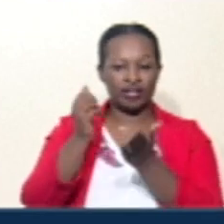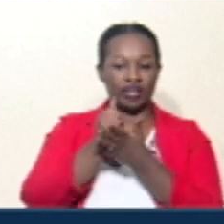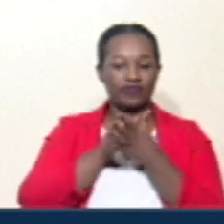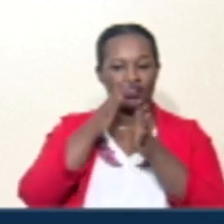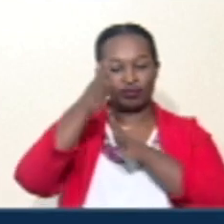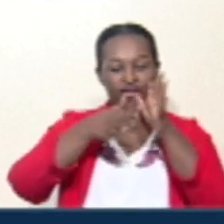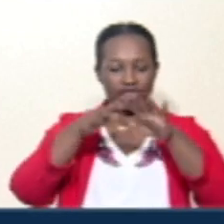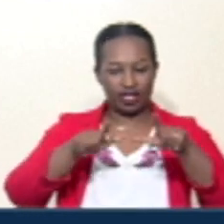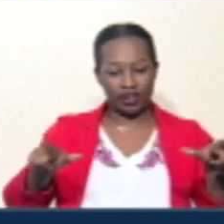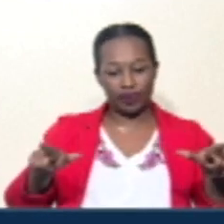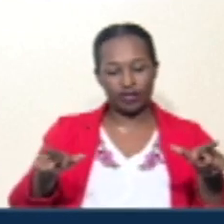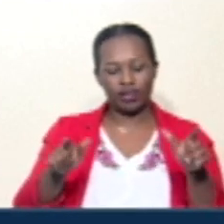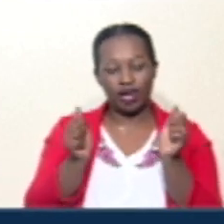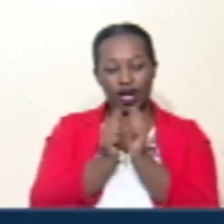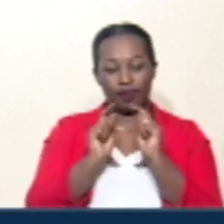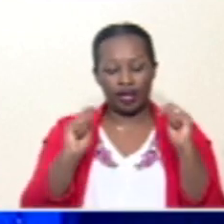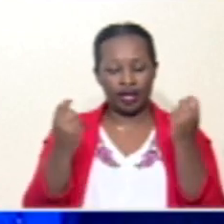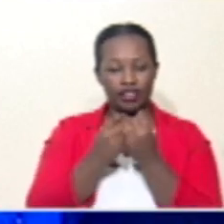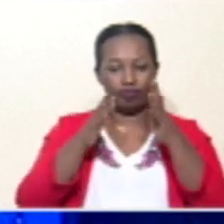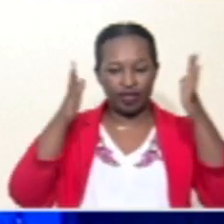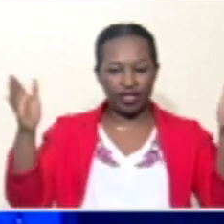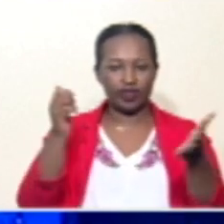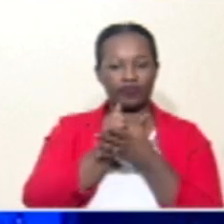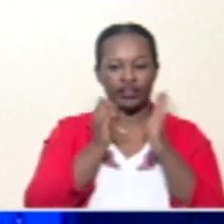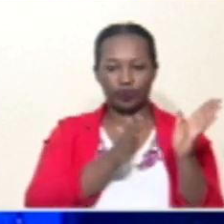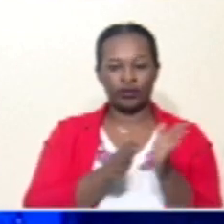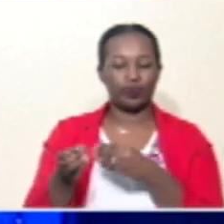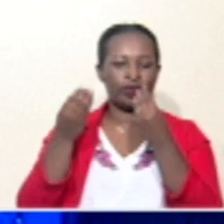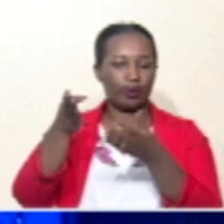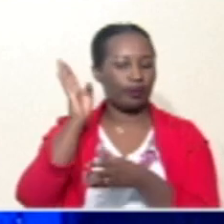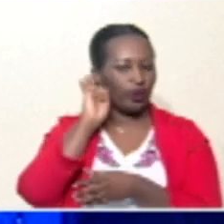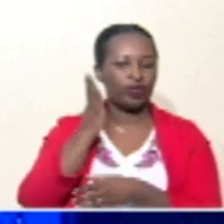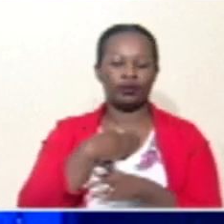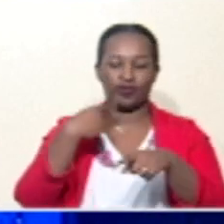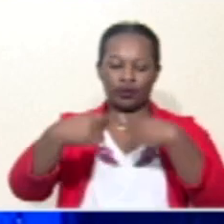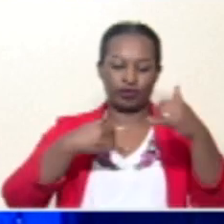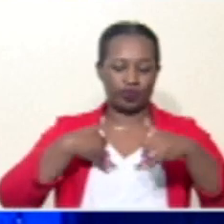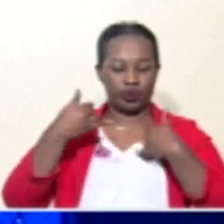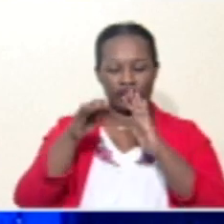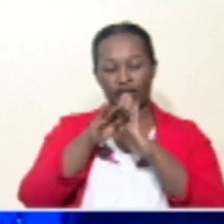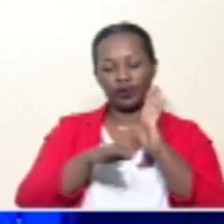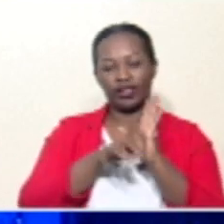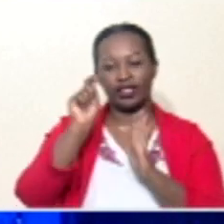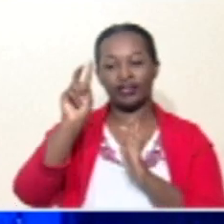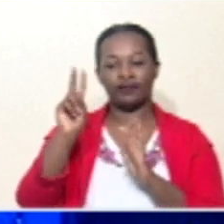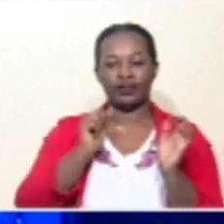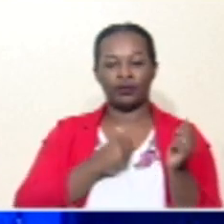rw'amarenga, hamwe na ekipe ngari yadufashije gutegura ndetse no kubageza aya makuru. Reka tubifurize gukomeza kunogerwa na gahunda televiziyo Rwanda ikomeje kubagezaho.